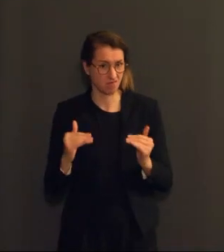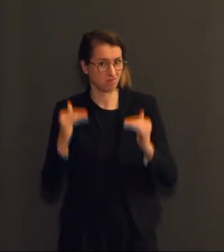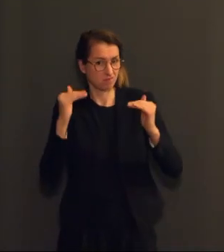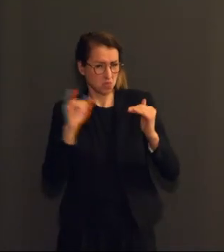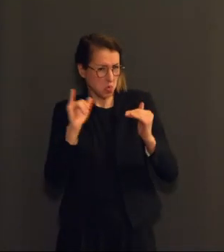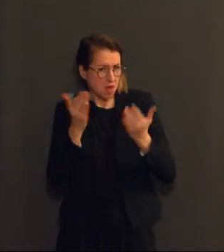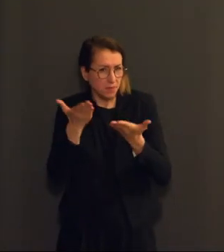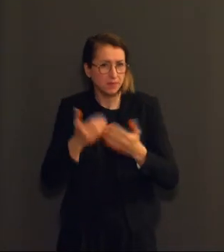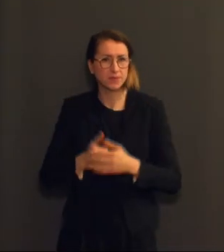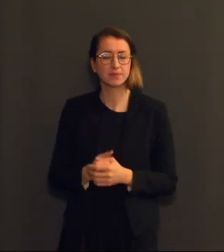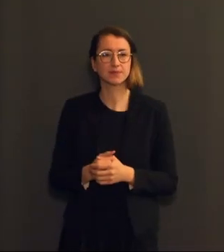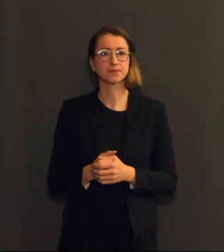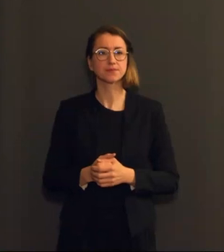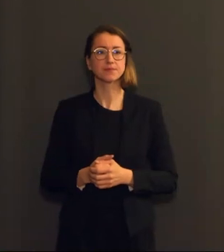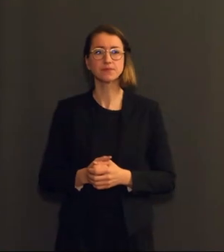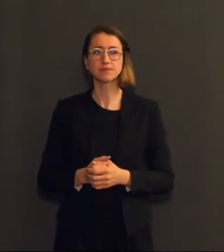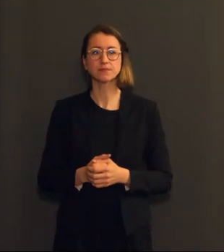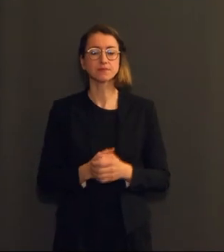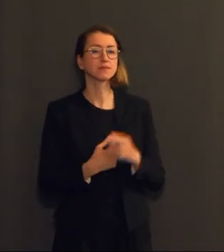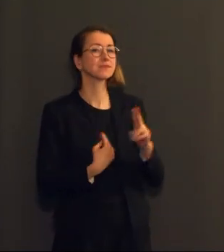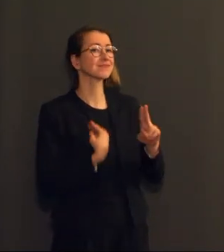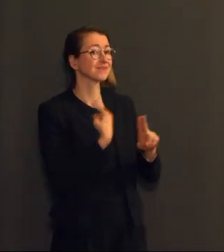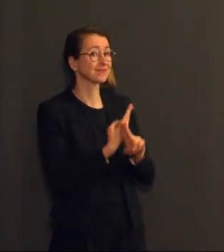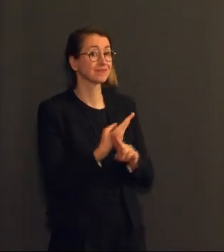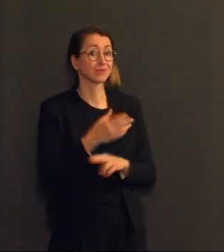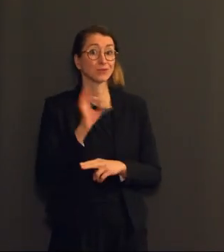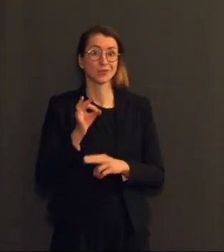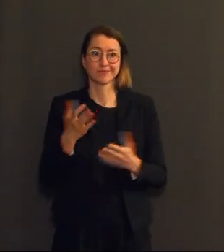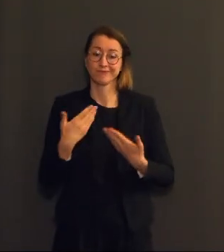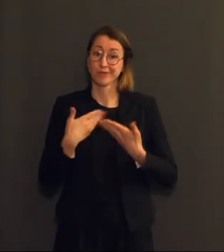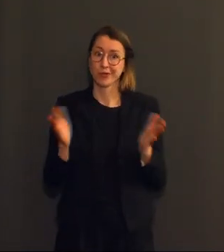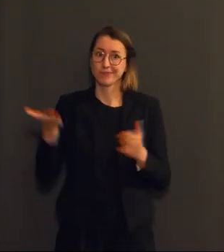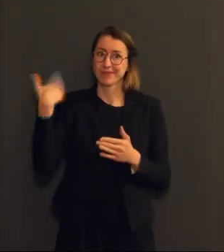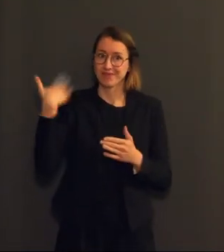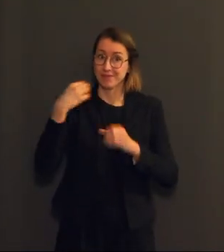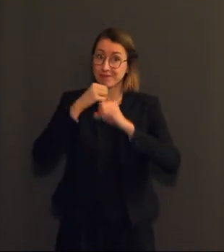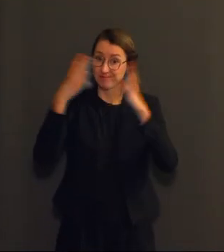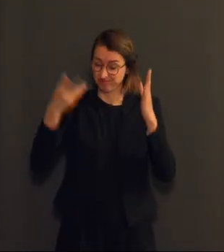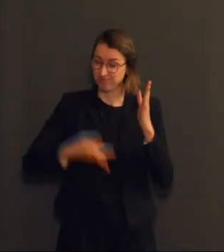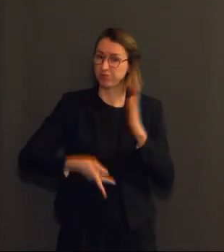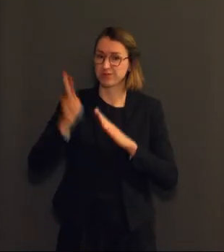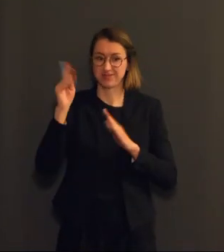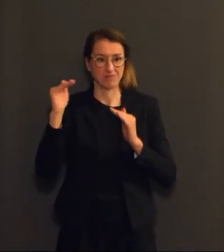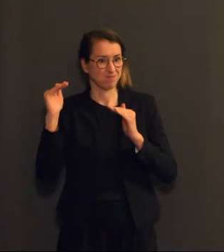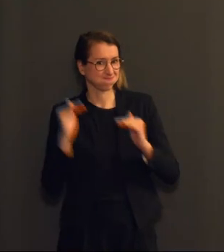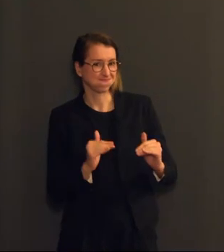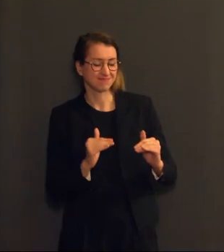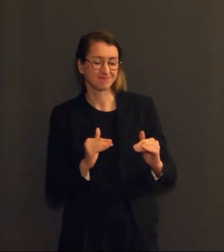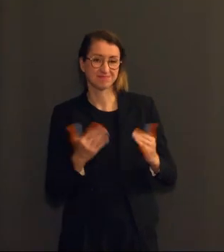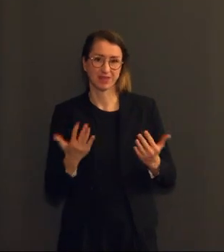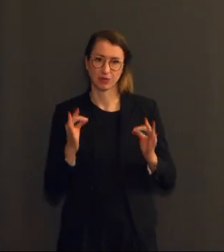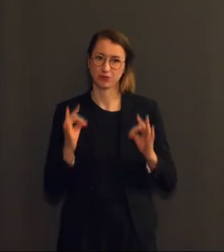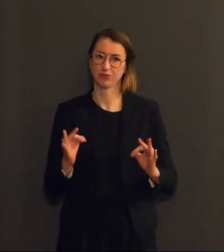Alors, il ne faut pas le cacher, on s'attendait à voir quelque chose de plus frappant. Avec les vacances de Pâques, on a, je dirais,